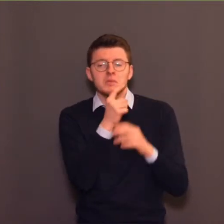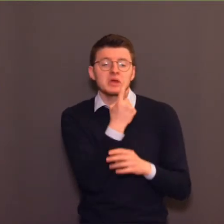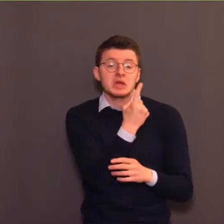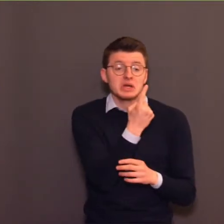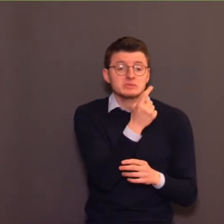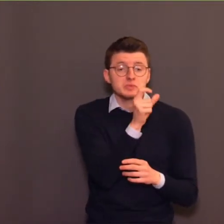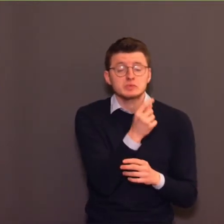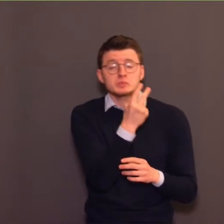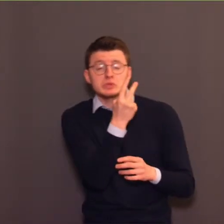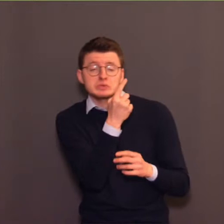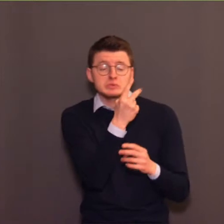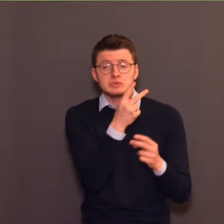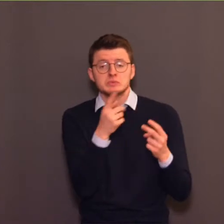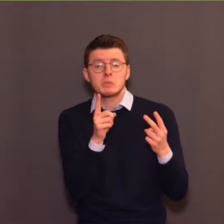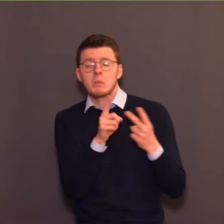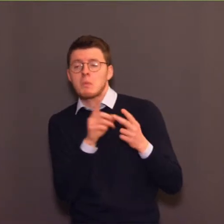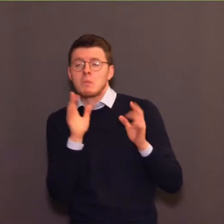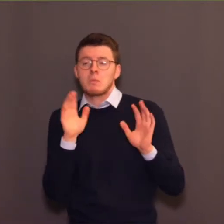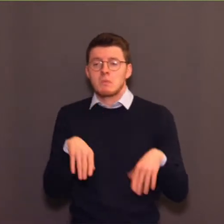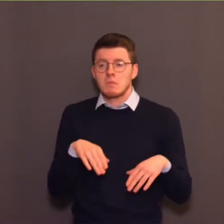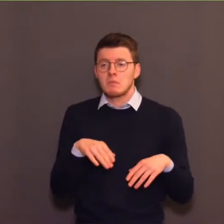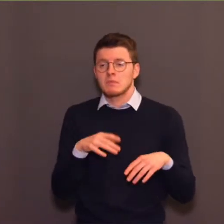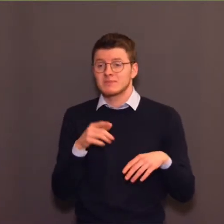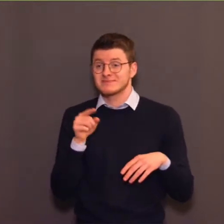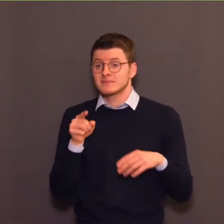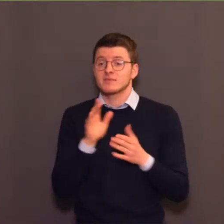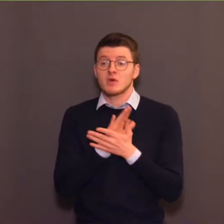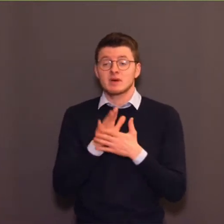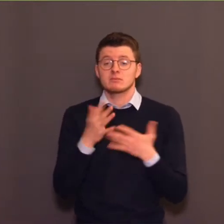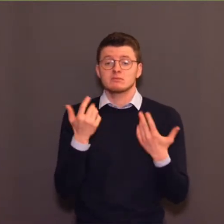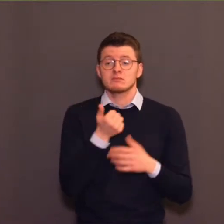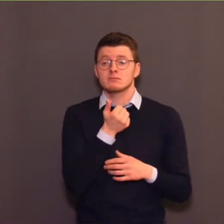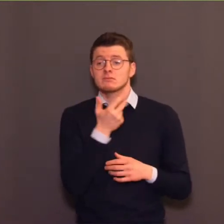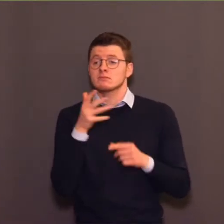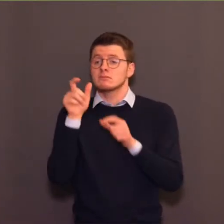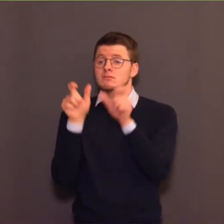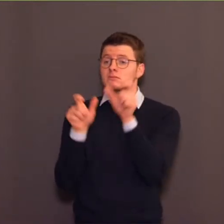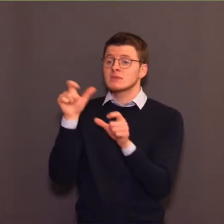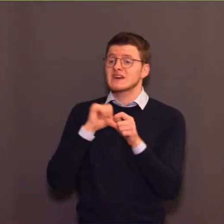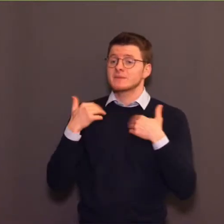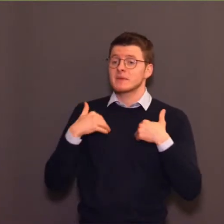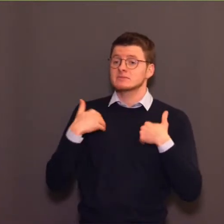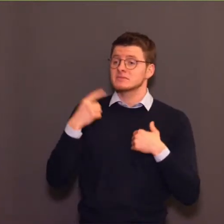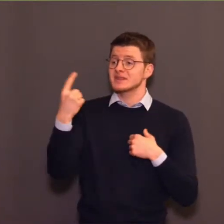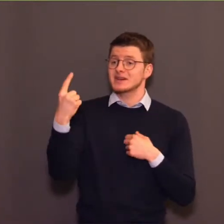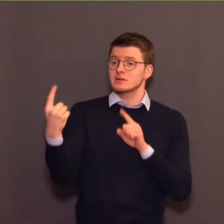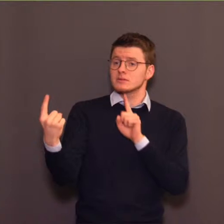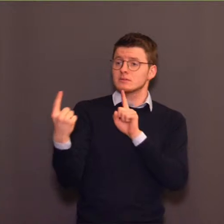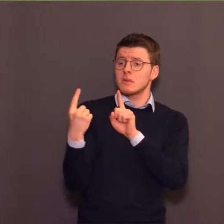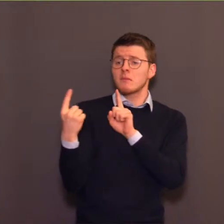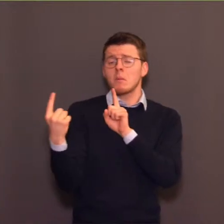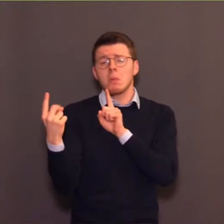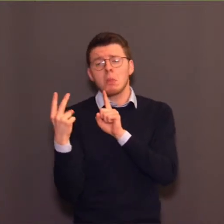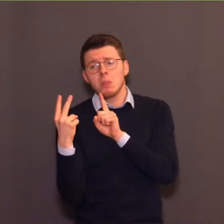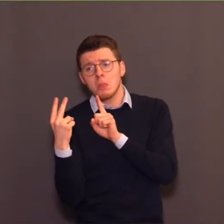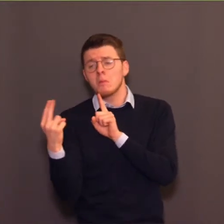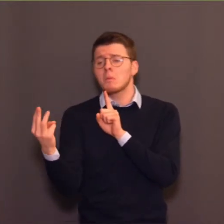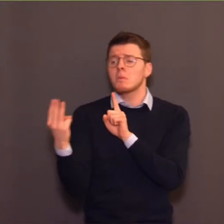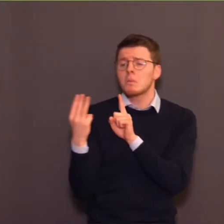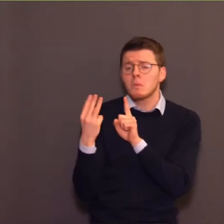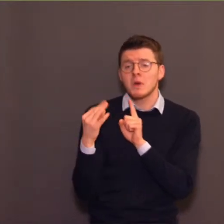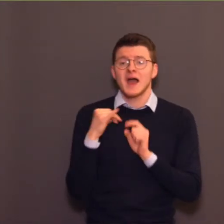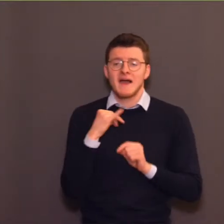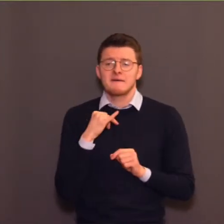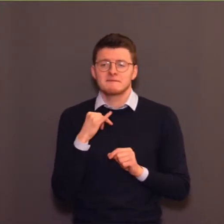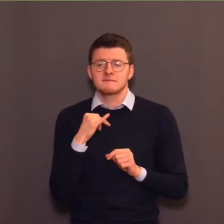je kan dat bijvoorbeeld vertalen naar het feit dat sommige mensen in plaats van 1 dicht contact 2 of 3 dichte contacten gaan hebben buiten